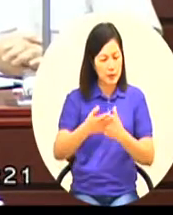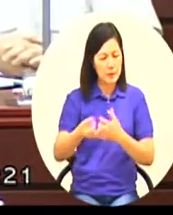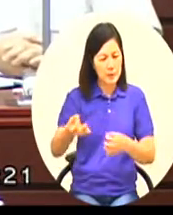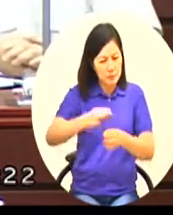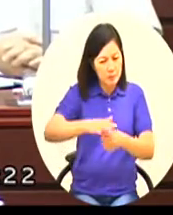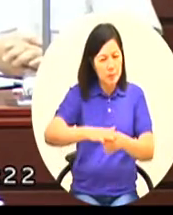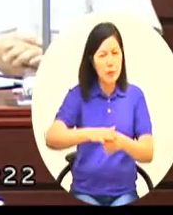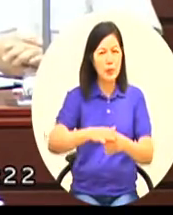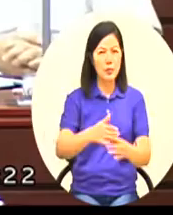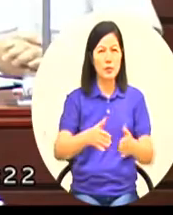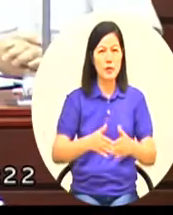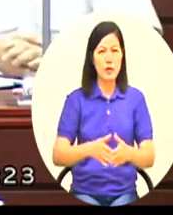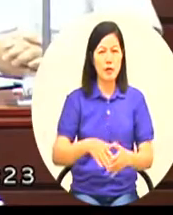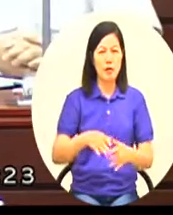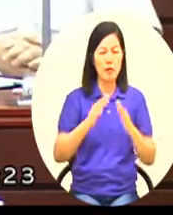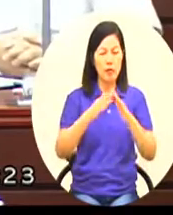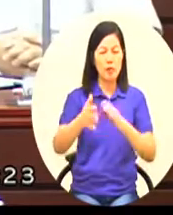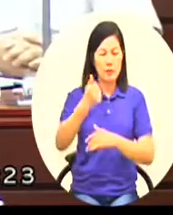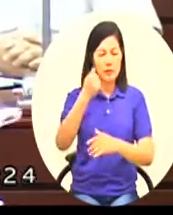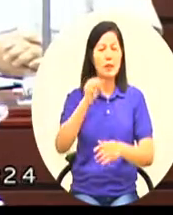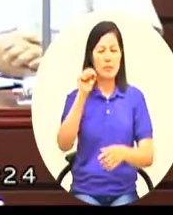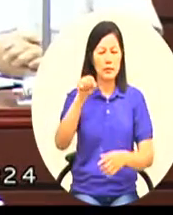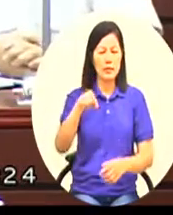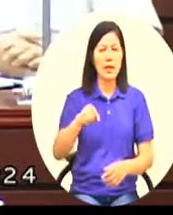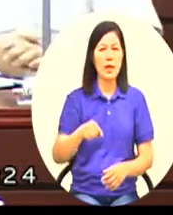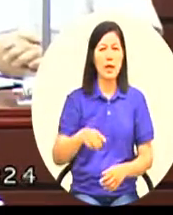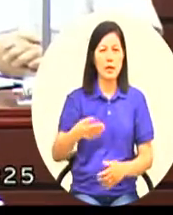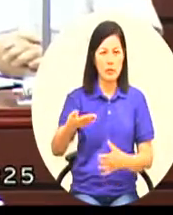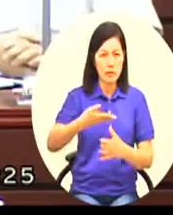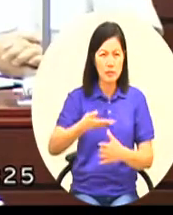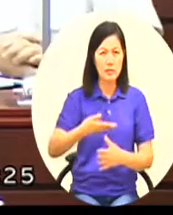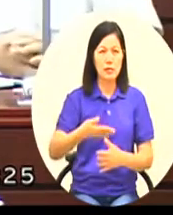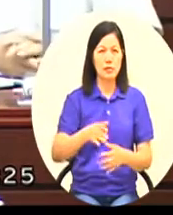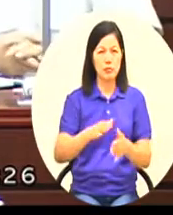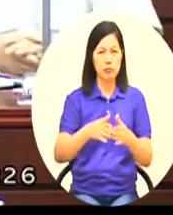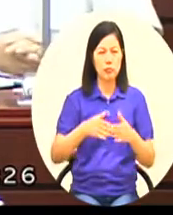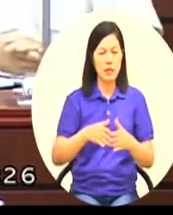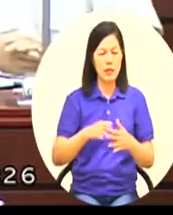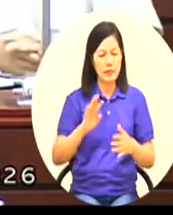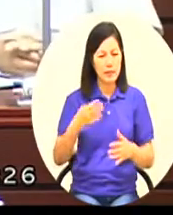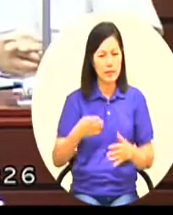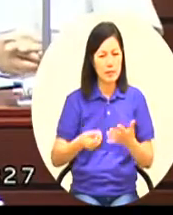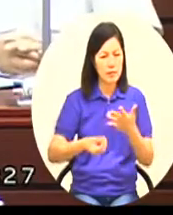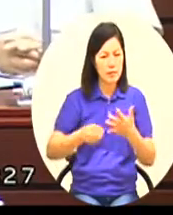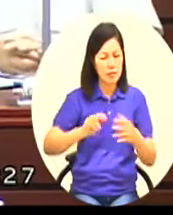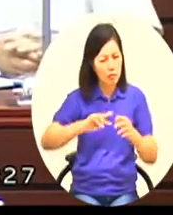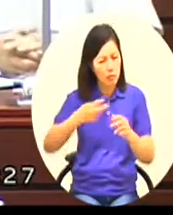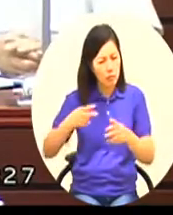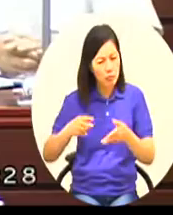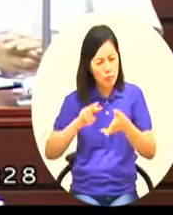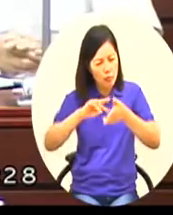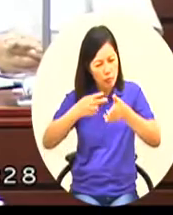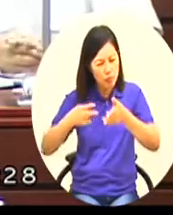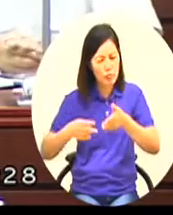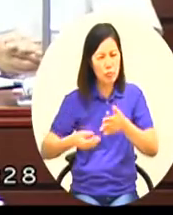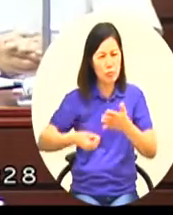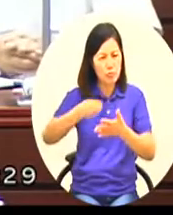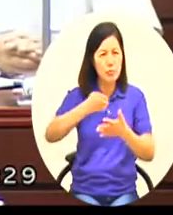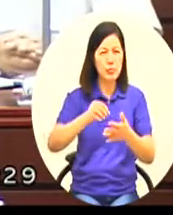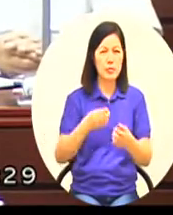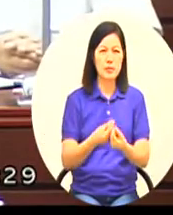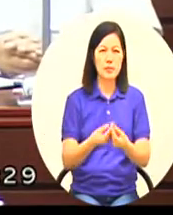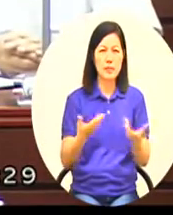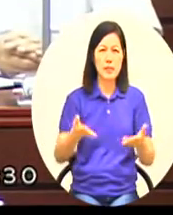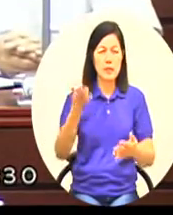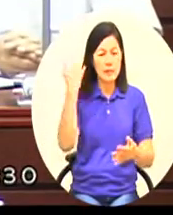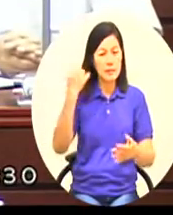那市长也承诺也允应，但是就是维修要怎么提升？但是我们检讨过去为什么损害会那